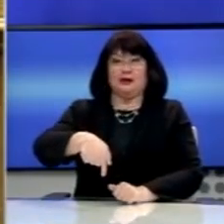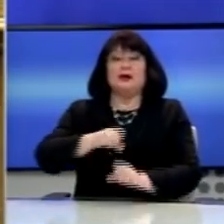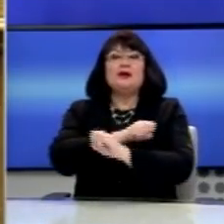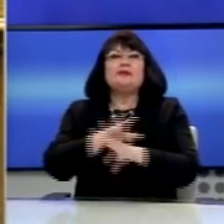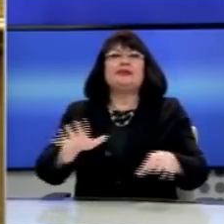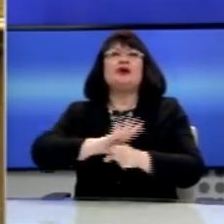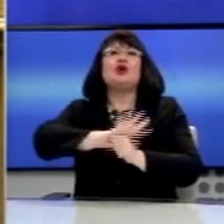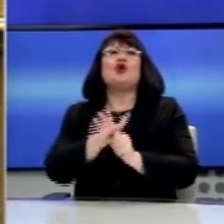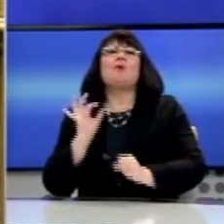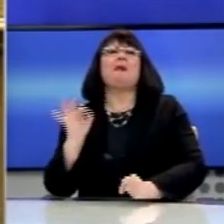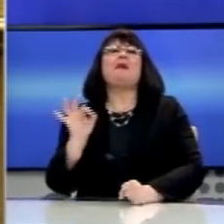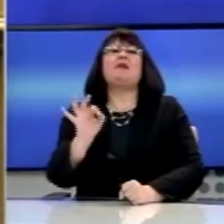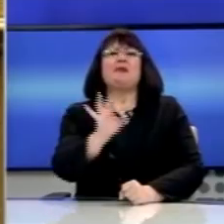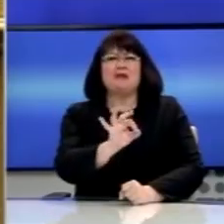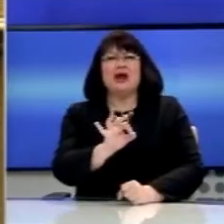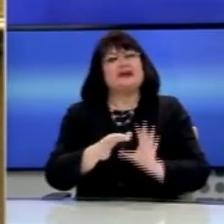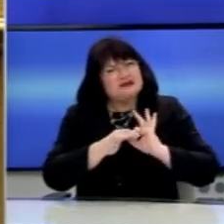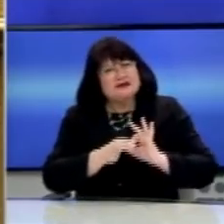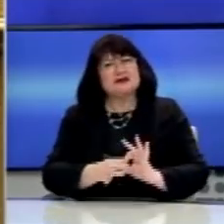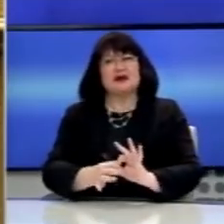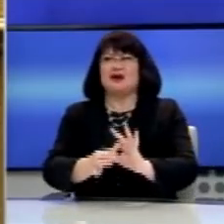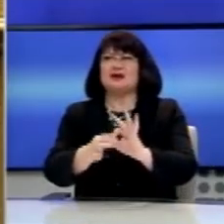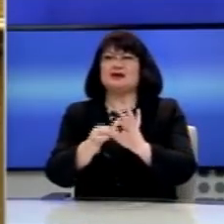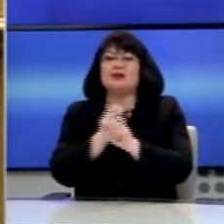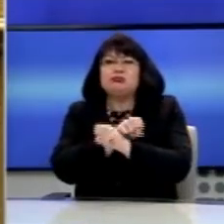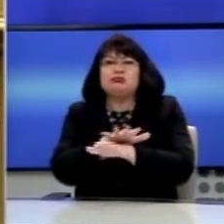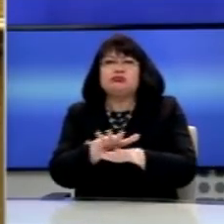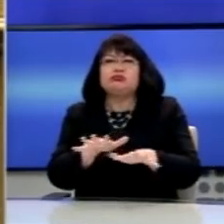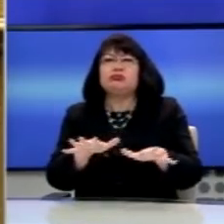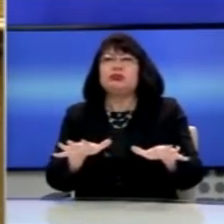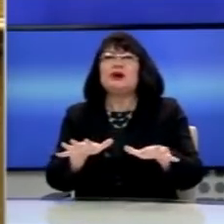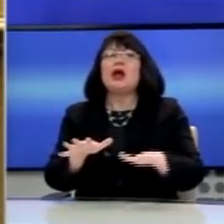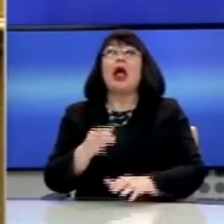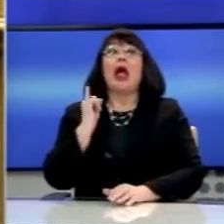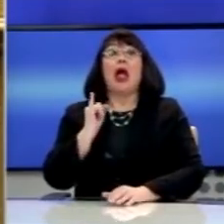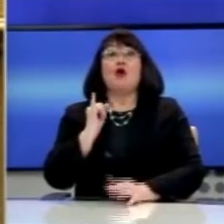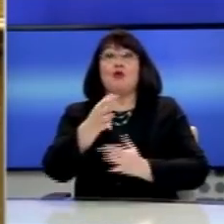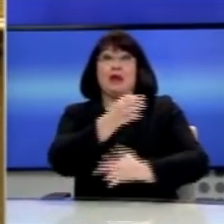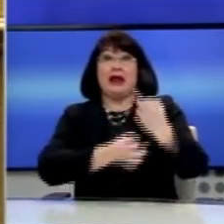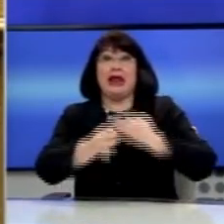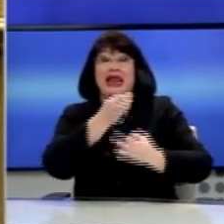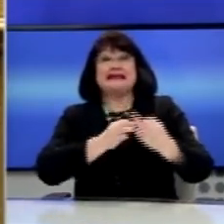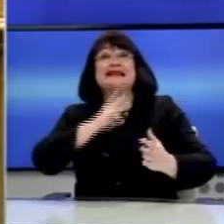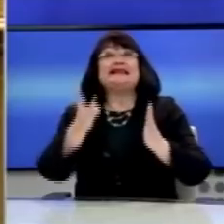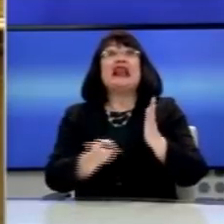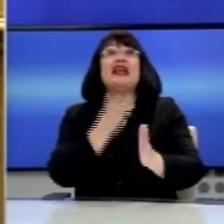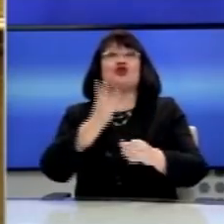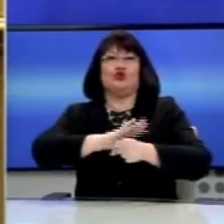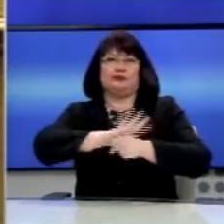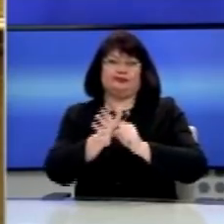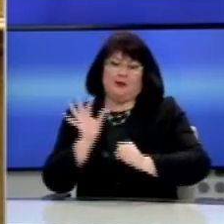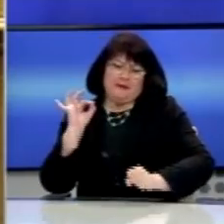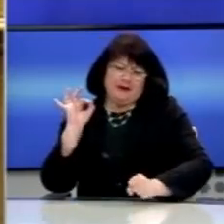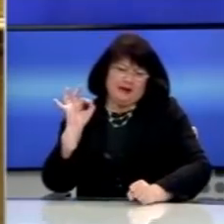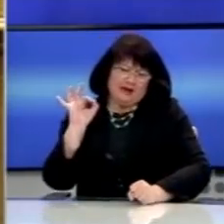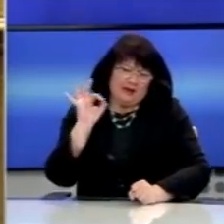εξάπλωση της πανδημίας συνεχίζεται, ενώ ήδη έχετε αρχίσει να μιλάτε για τρίτο κύμα, χωρίς